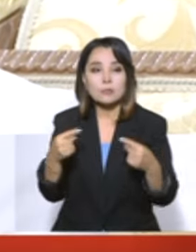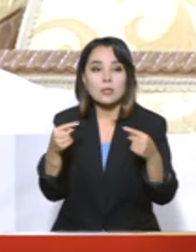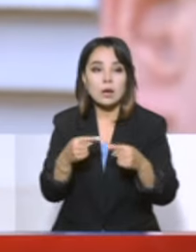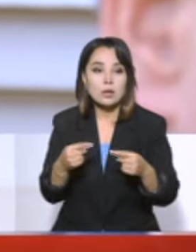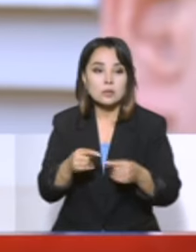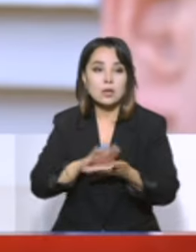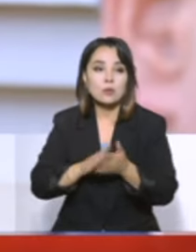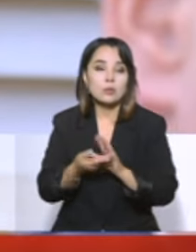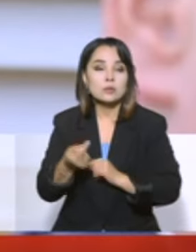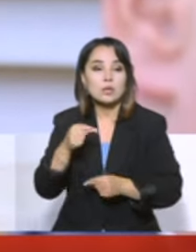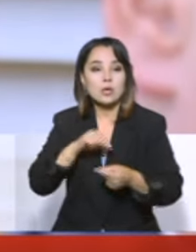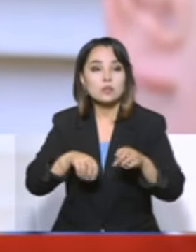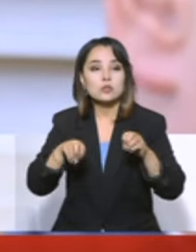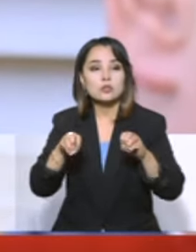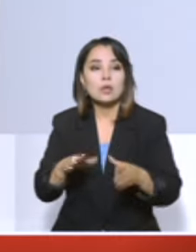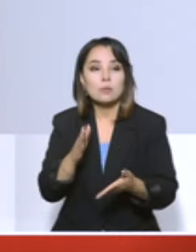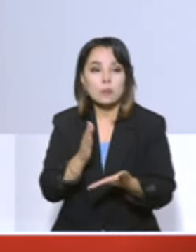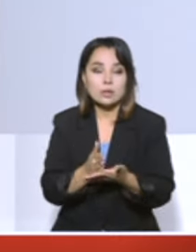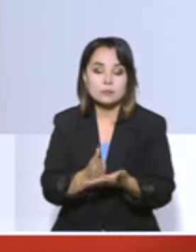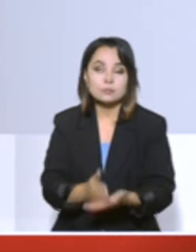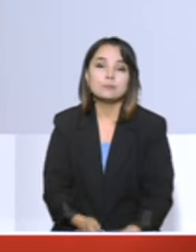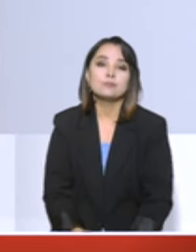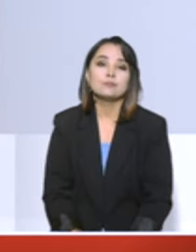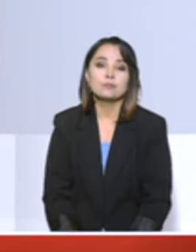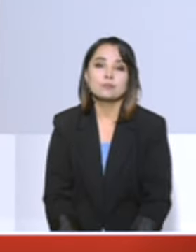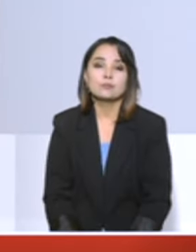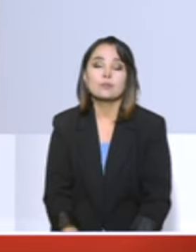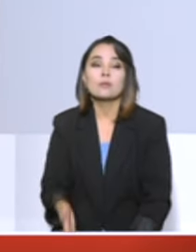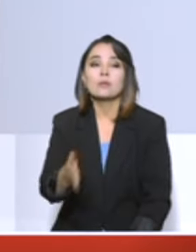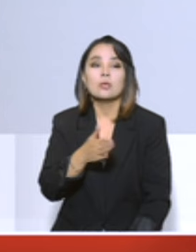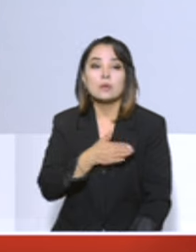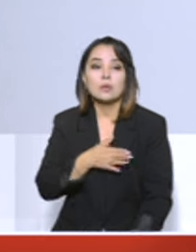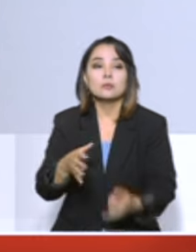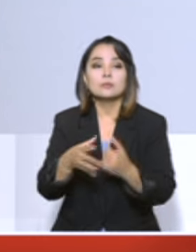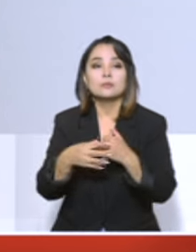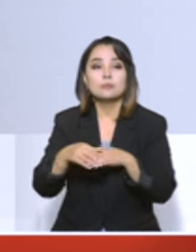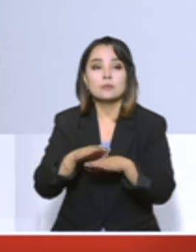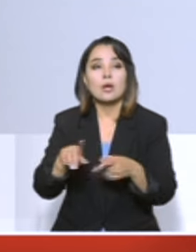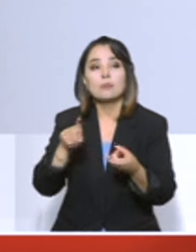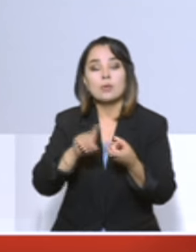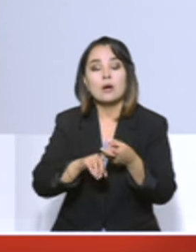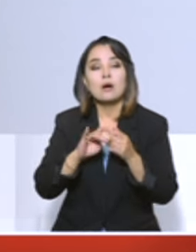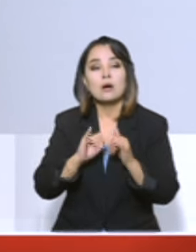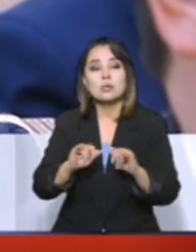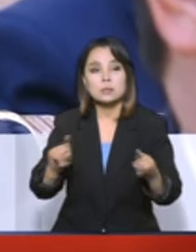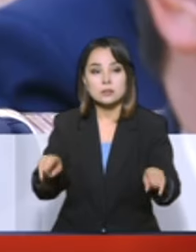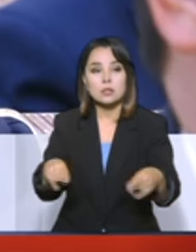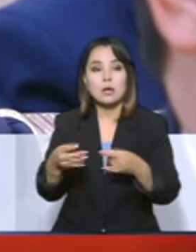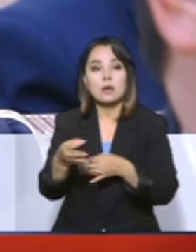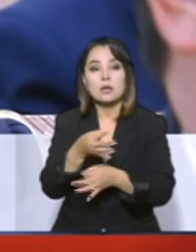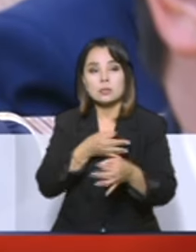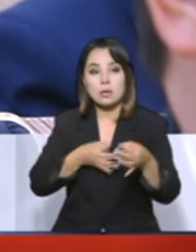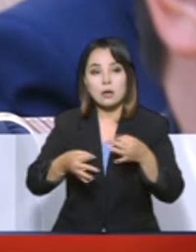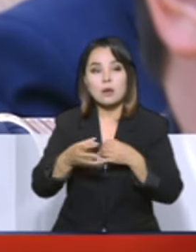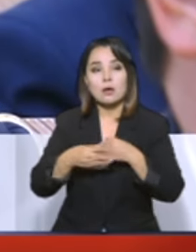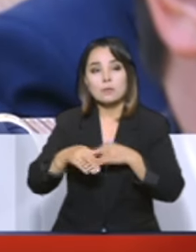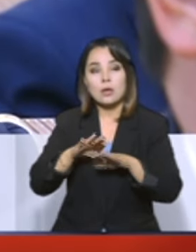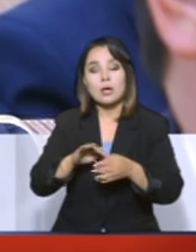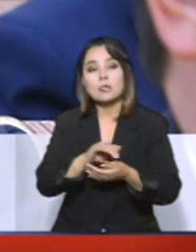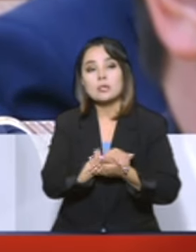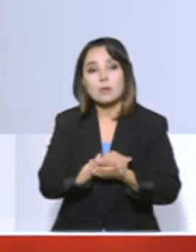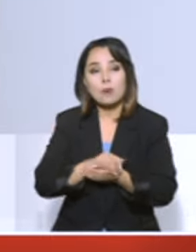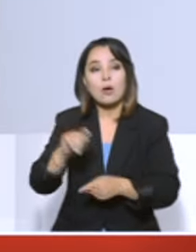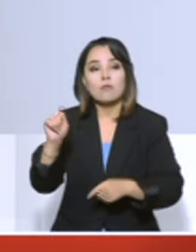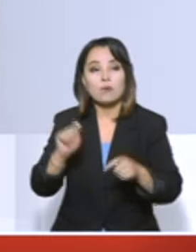нақты уағдаластықтарға қол жеткізілді. Біз өңіраралық байланыстарды жандандыру жөнінде келістік. Қазіргі аймақаралық